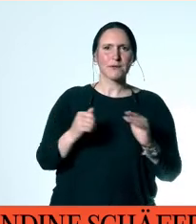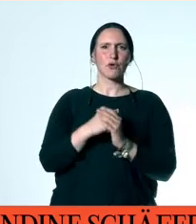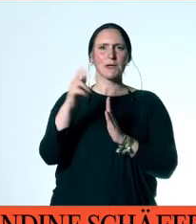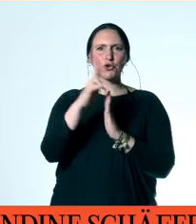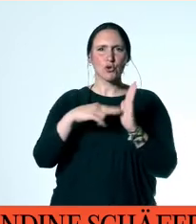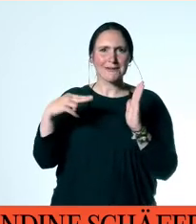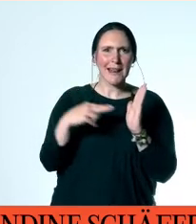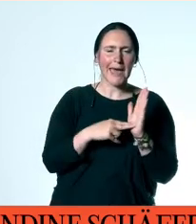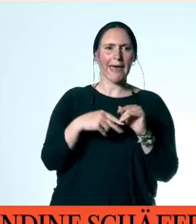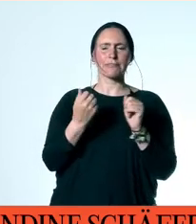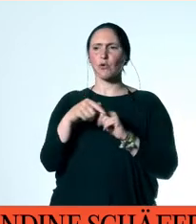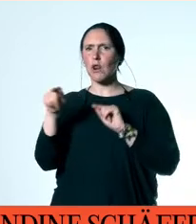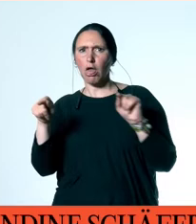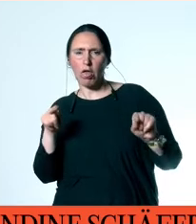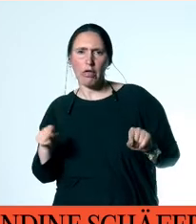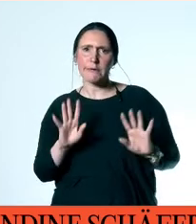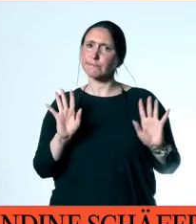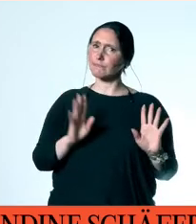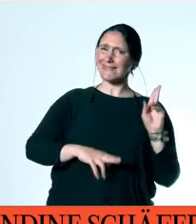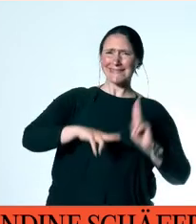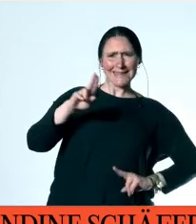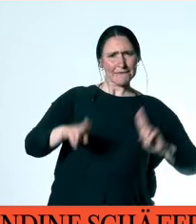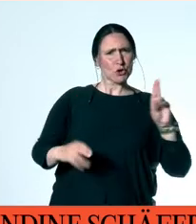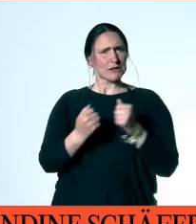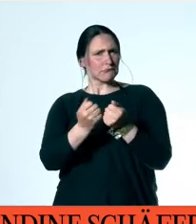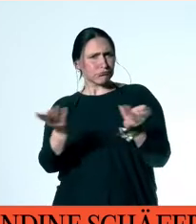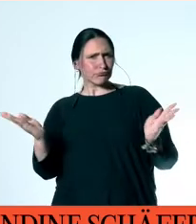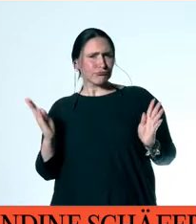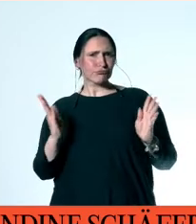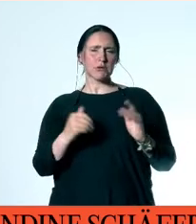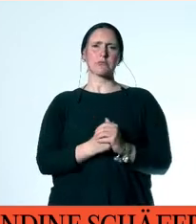unseren Blick auf unsere Community angeht.